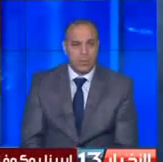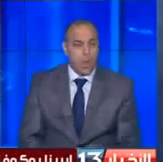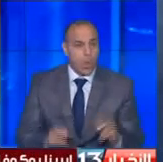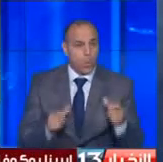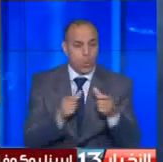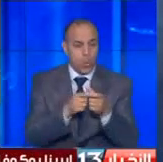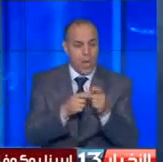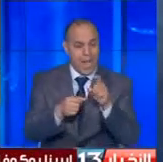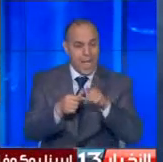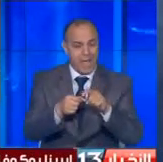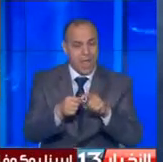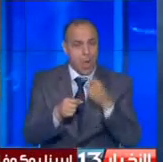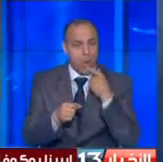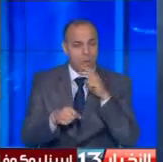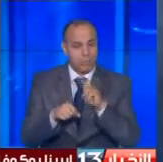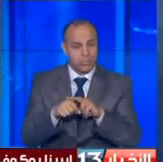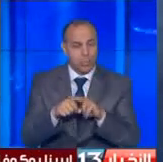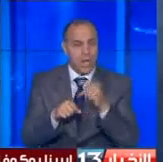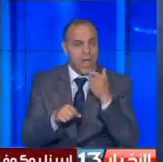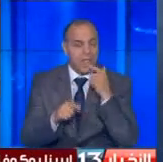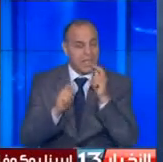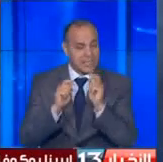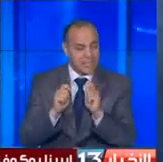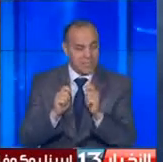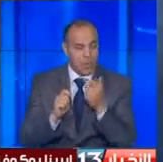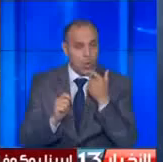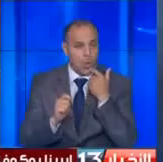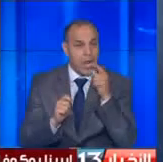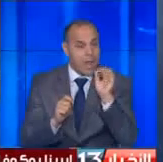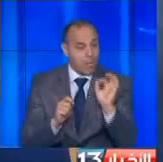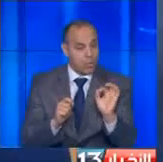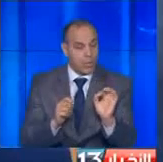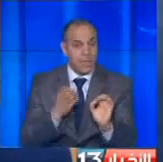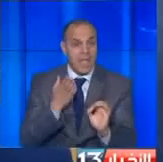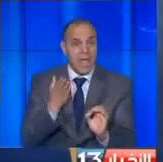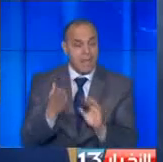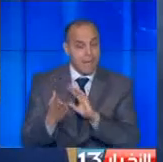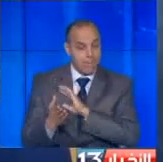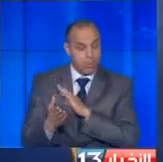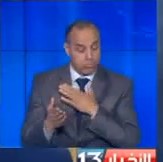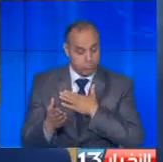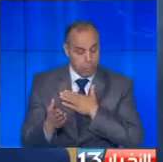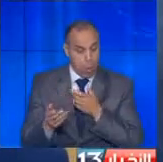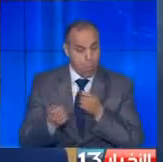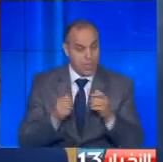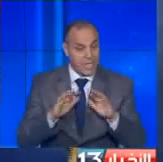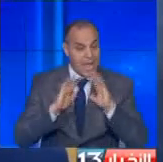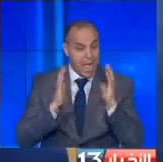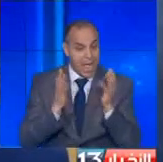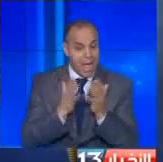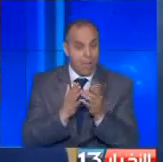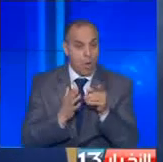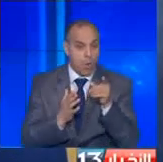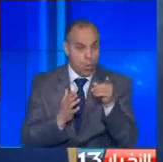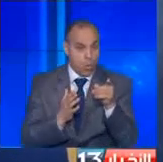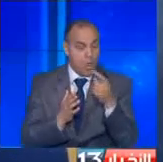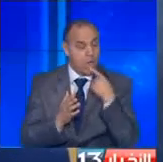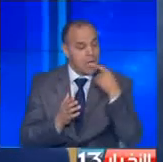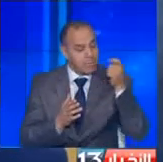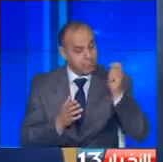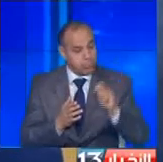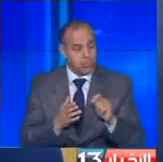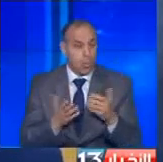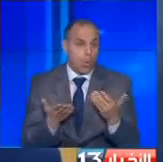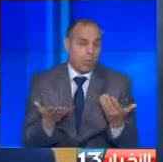للدول الأعضاء الحق السيادي في رسم سياساتها الخاصة، ولكن مسؤوليتي كمدير عام للمنظمة تفرض علي في